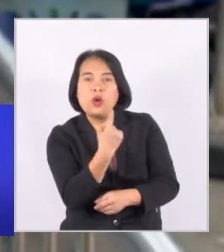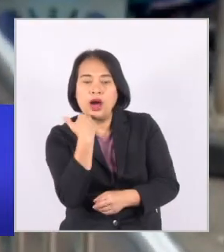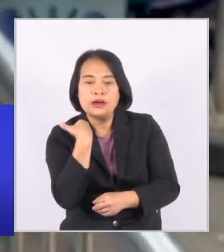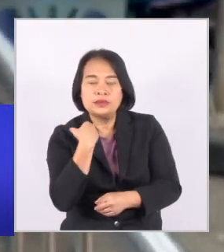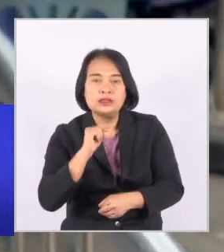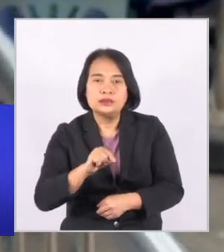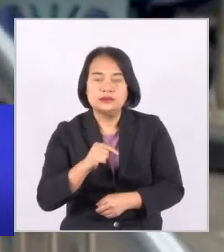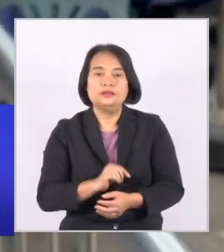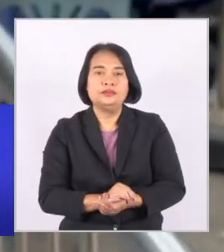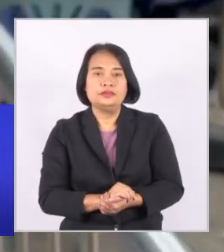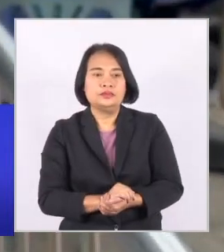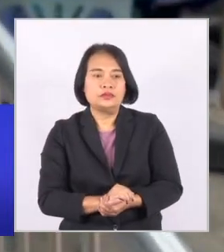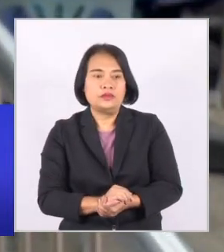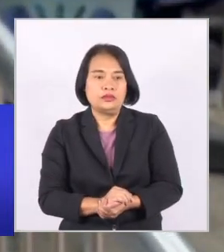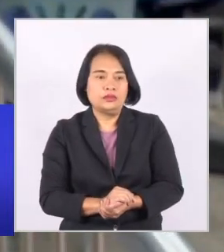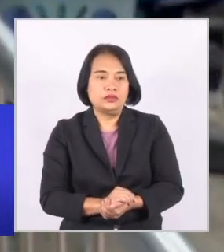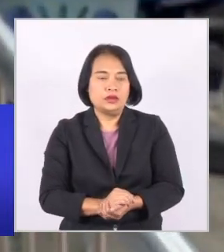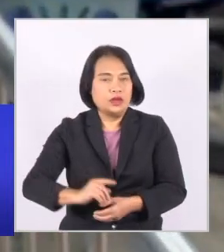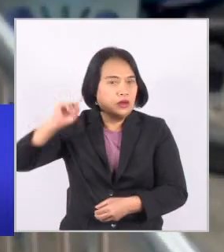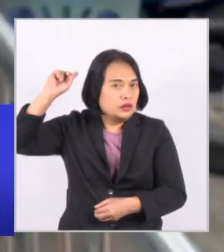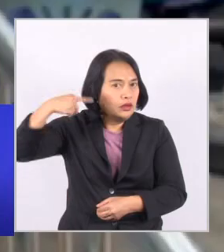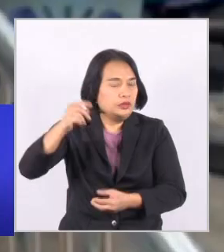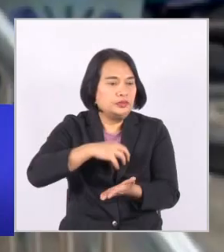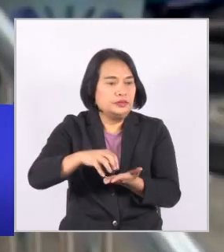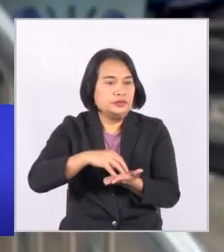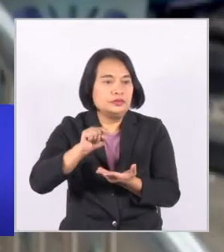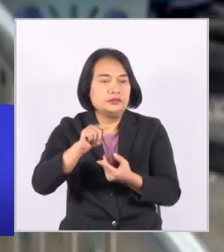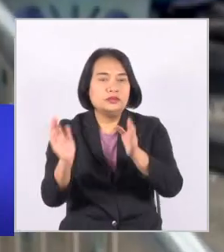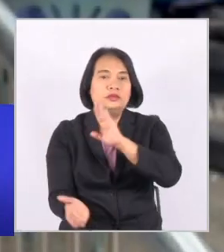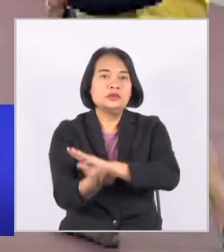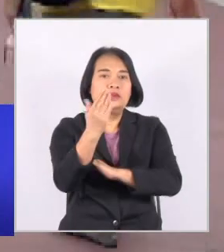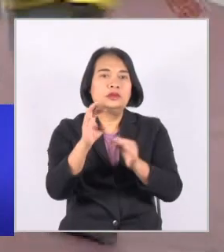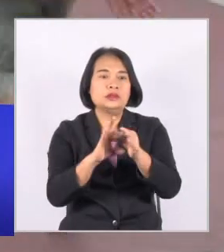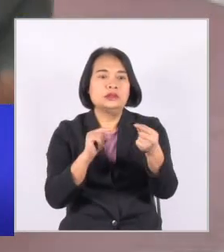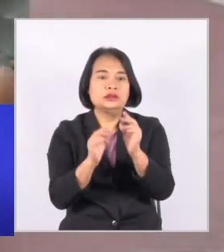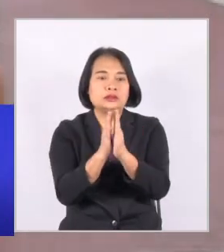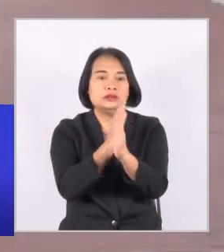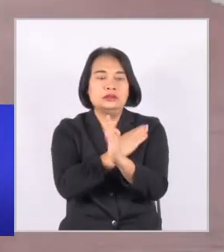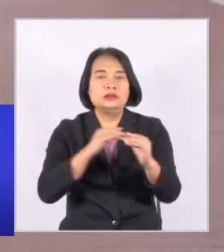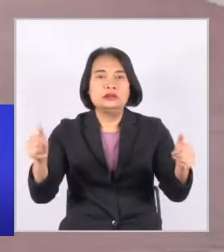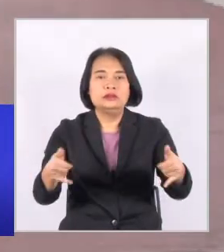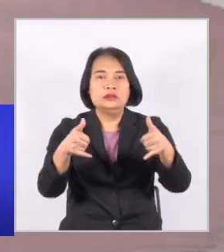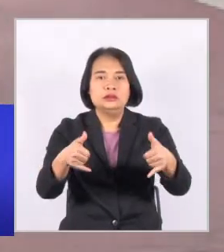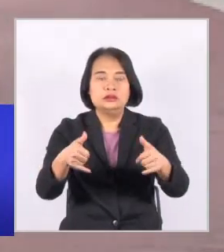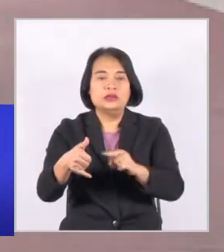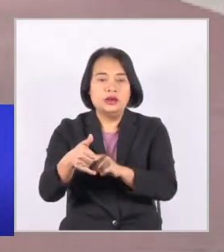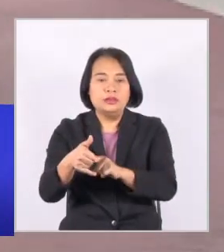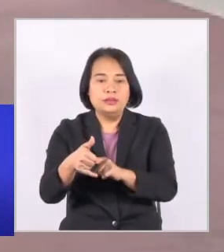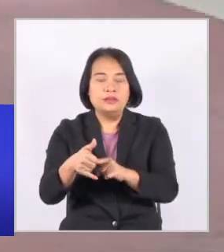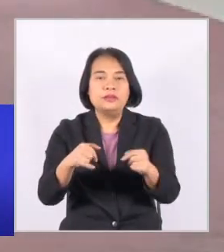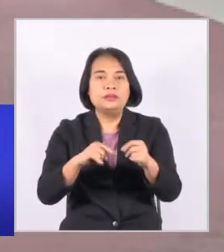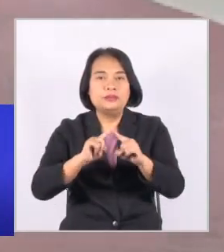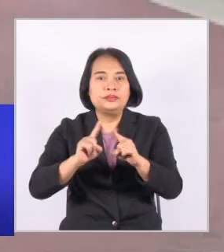ามือนะนางสาวไอราดาเล่าให้ฟังว่าช่วงเช้าจะมีพระยืนอยู่2รูปรูปที่เป็นพระพ่อของเธอเนี่ยยืนก่อนโดยยืนคน